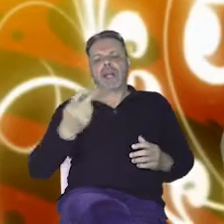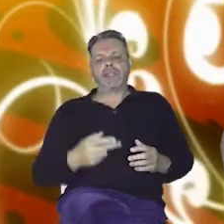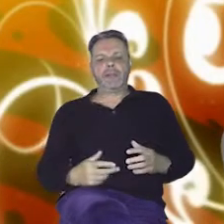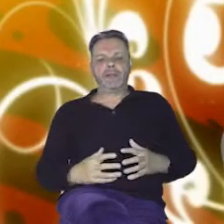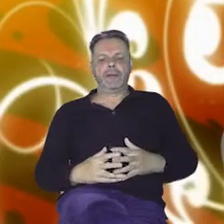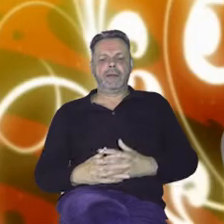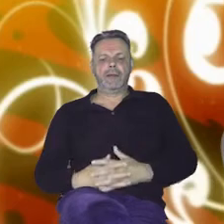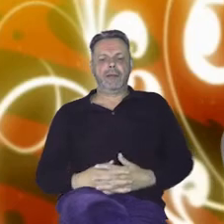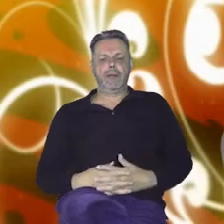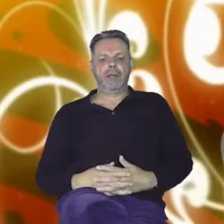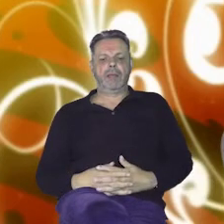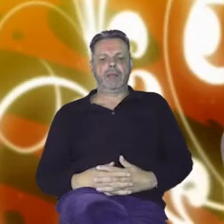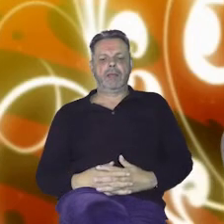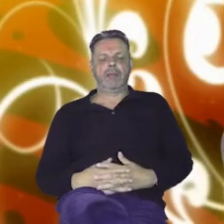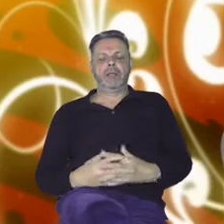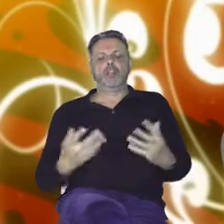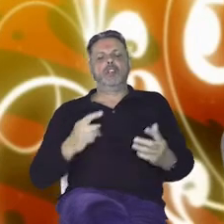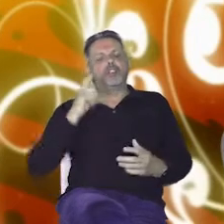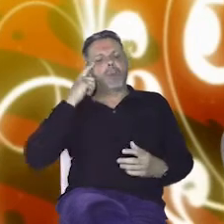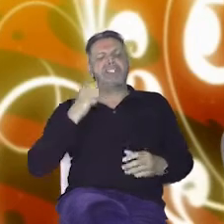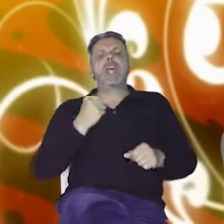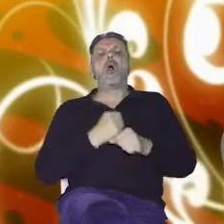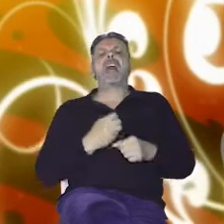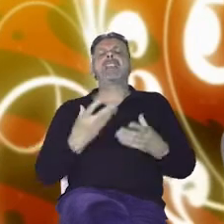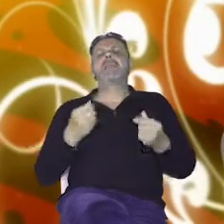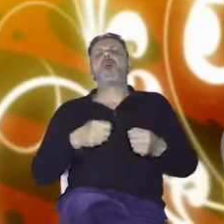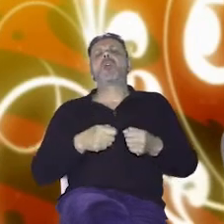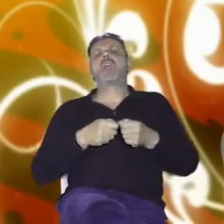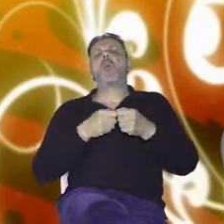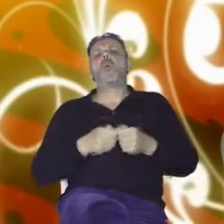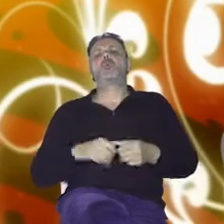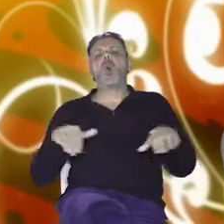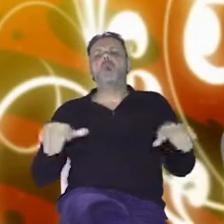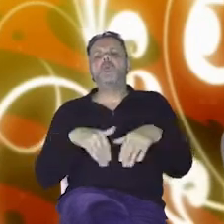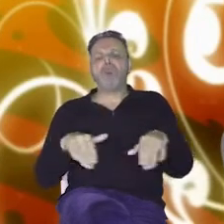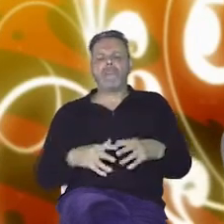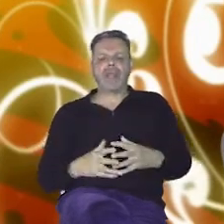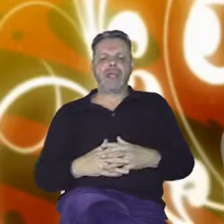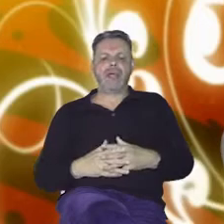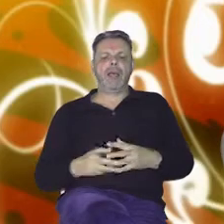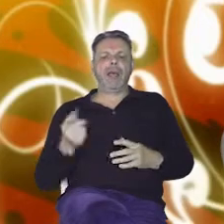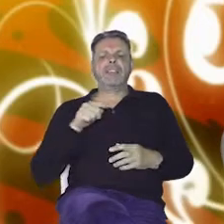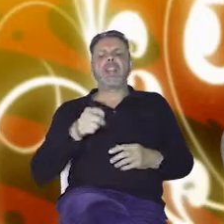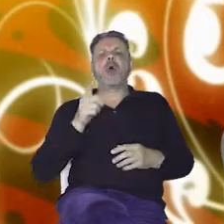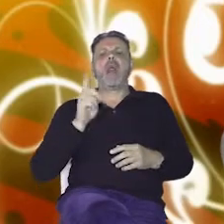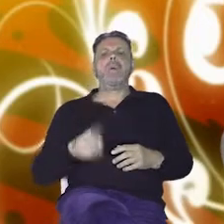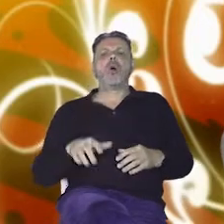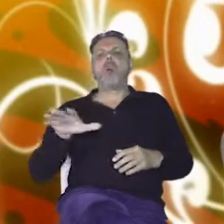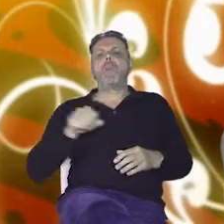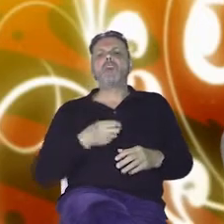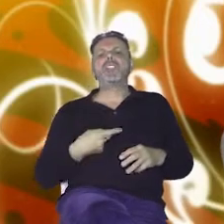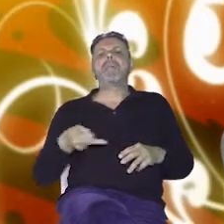što vi odete. Što mislite o radu brojnih udruga umirovljenika? Što vi mislite? Da li one isto moraju preuzeti malo